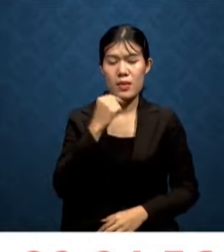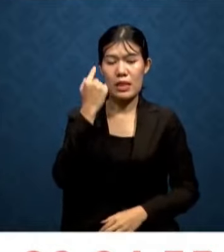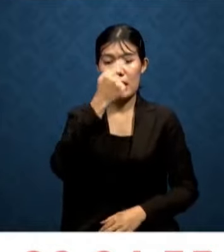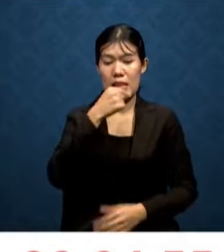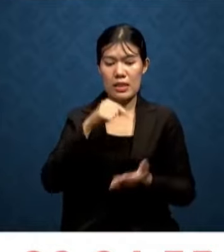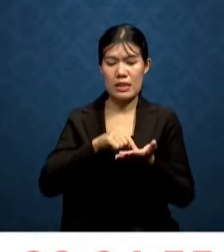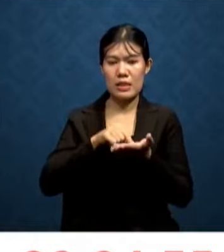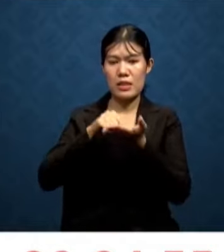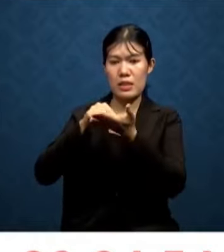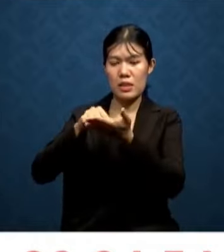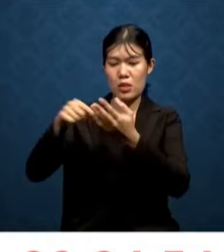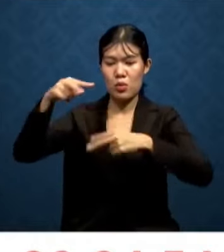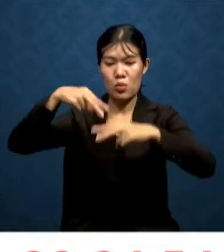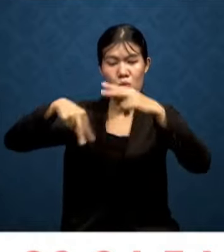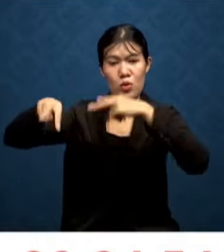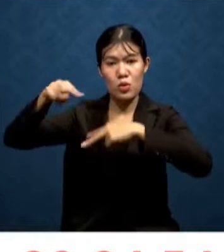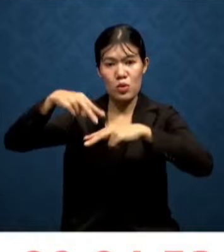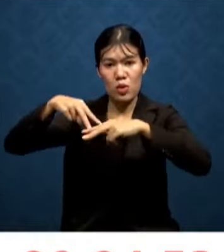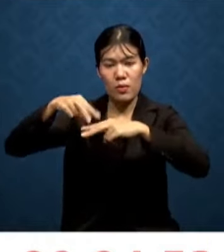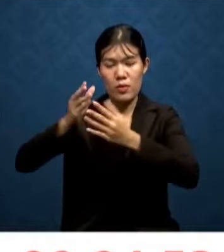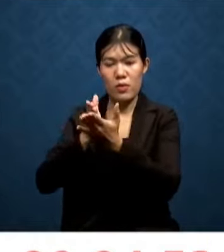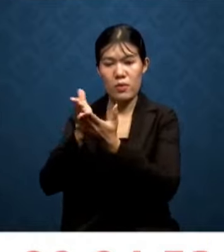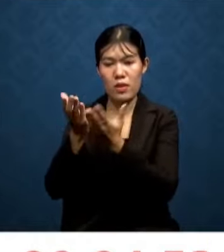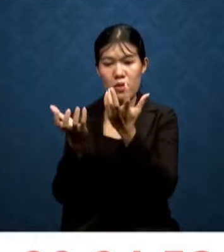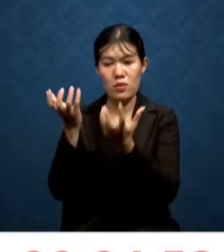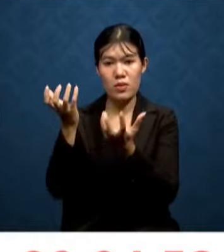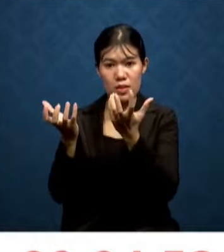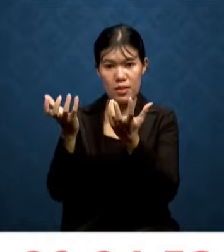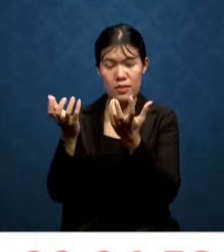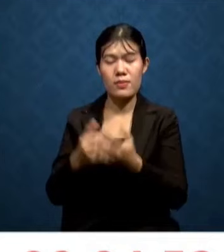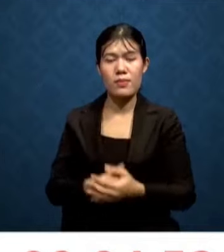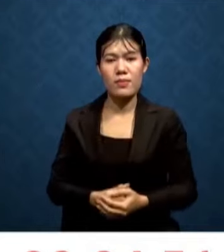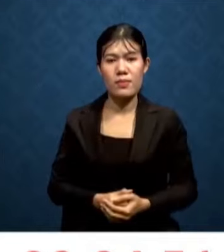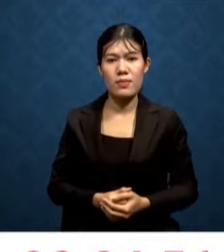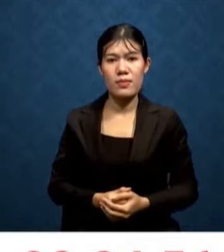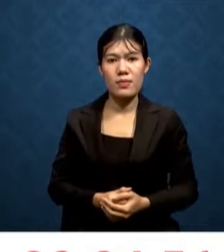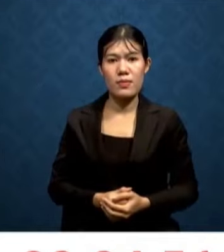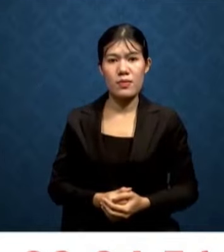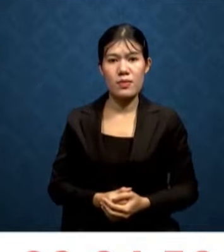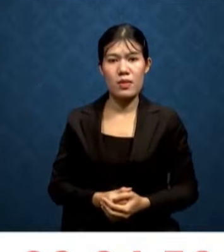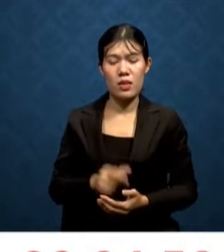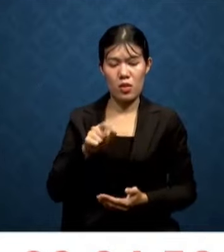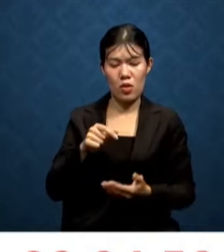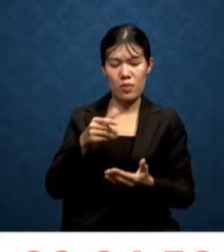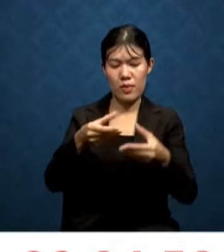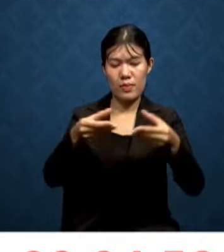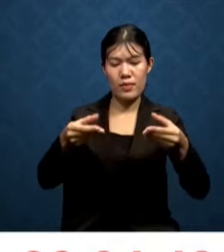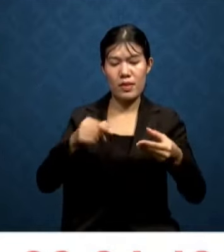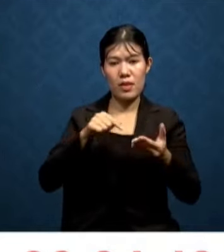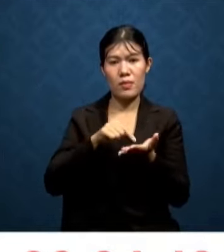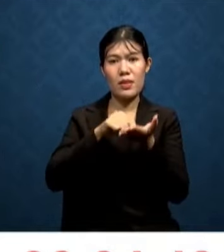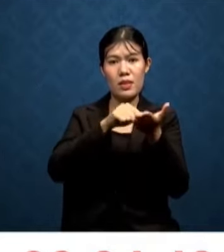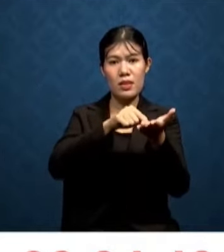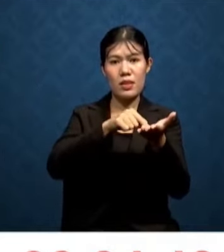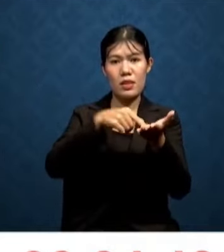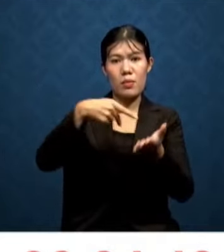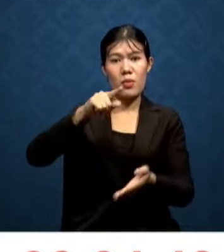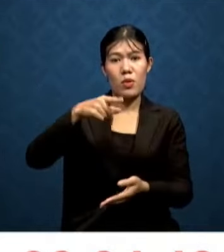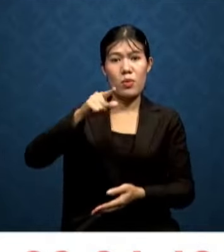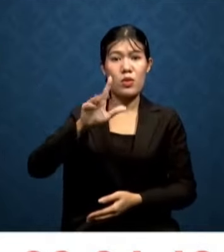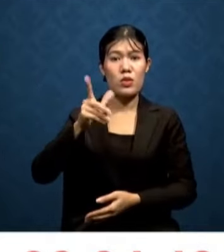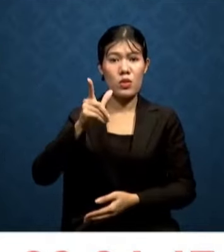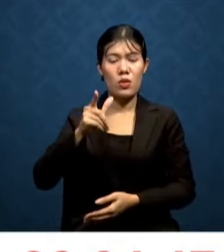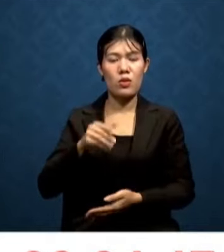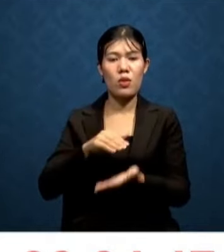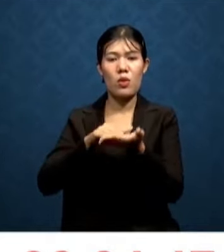ให้ไต่สวนตุลาการตามรัฐนูนนะครับขอให้ไปยื่นกับปปช.ไม่อยู่ในเวที ลงก่อนครับมีผู้ประท้วง